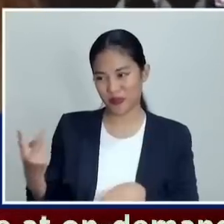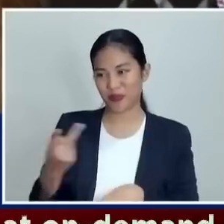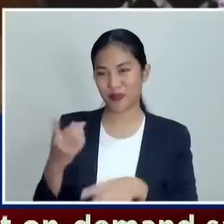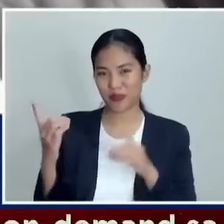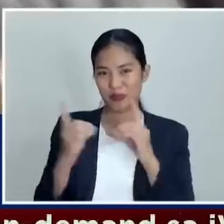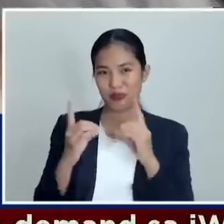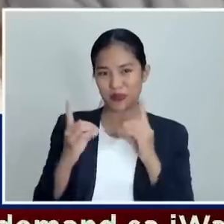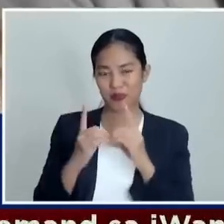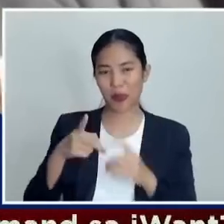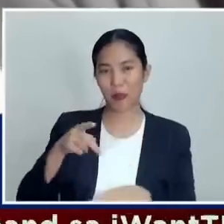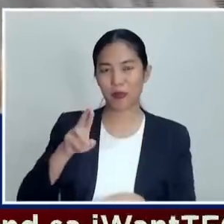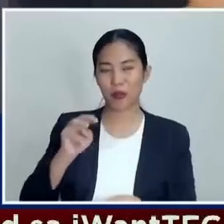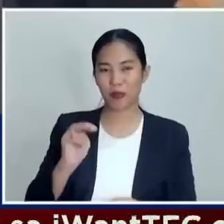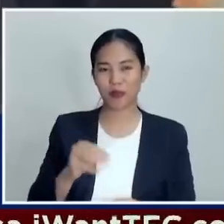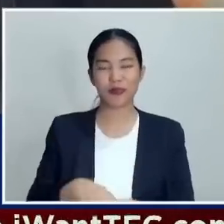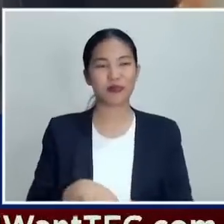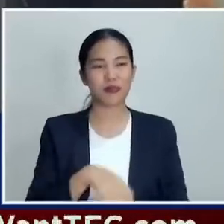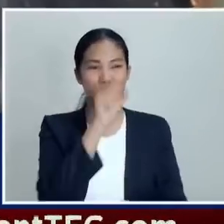Yes.